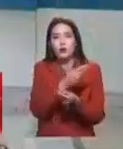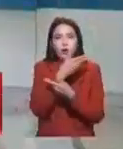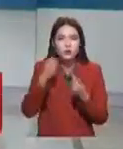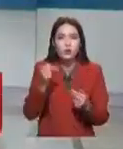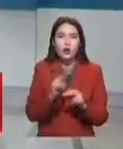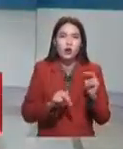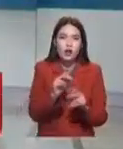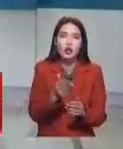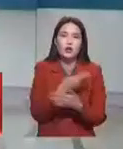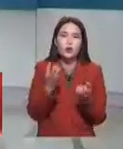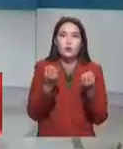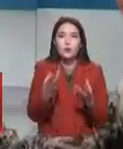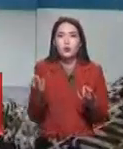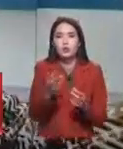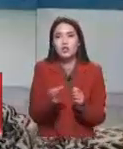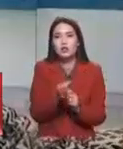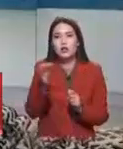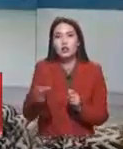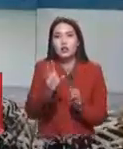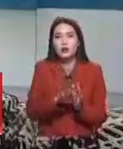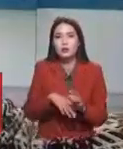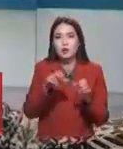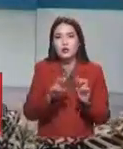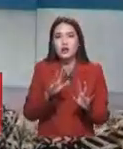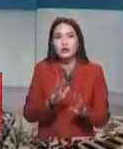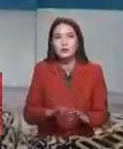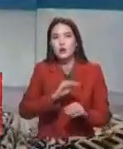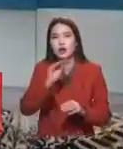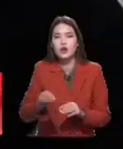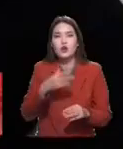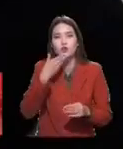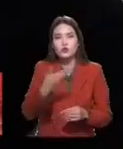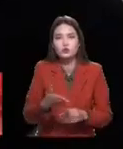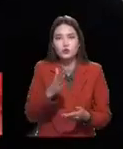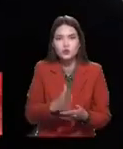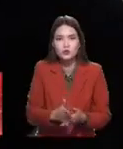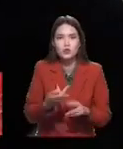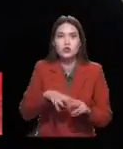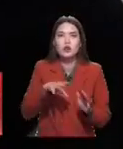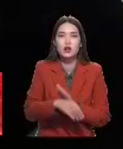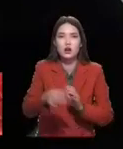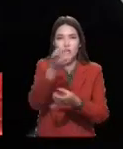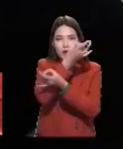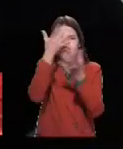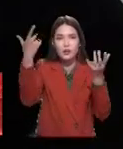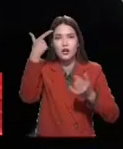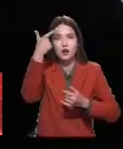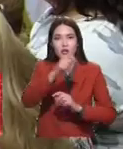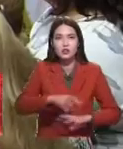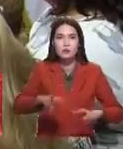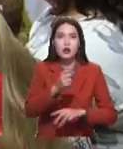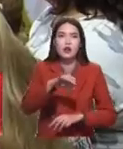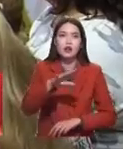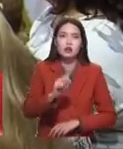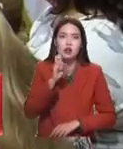құрылысына қарсы емеспіз. Тек қауіпсіз жерге бізден қашығырақ көшіруді сұраймыз. Мәдениет және ақпарат министрі Айда